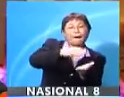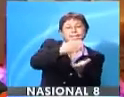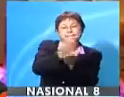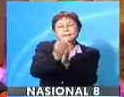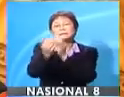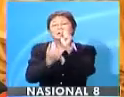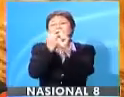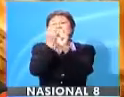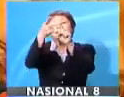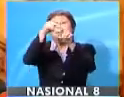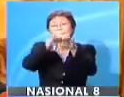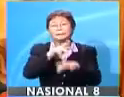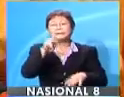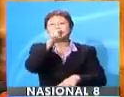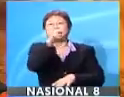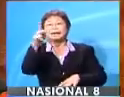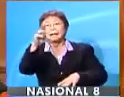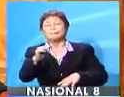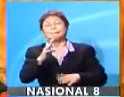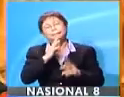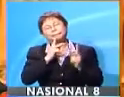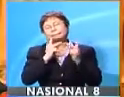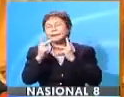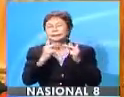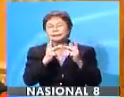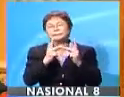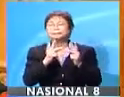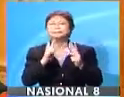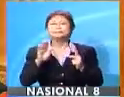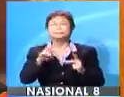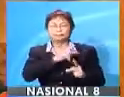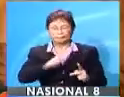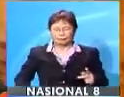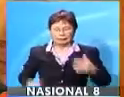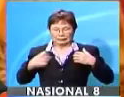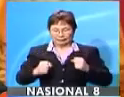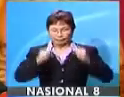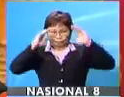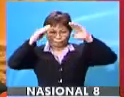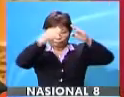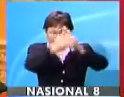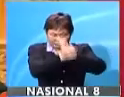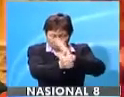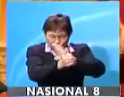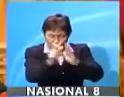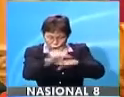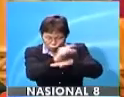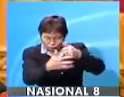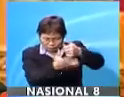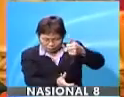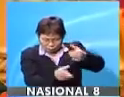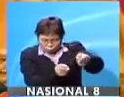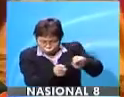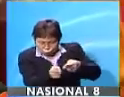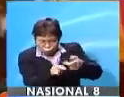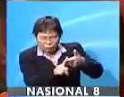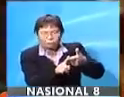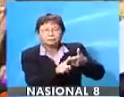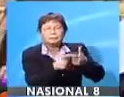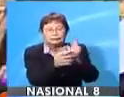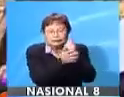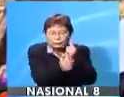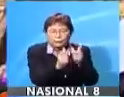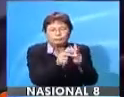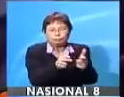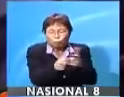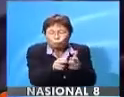kementerian tersebut, beliau berkata pihaknya akan menumpukan kepada tahap kecekapan penggunaan dana, pengurusan dana supaya lebih